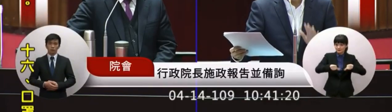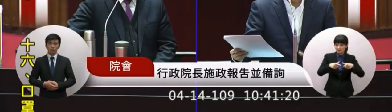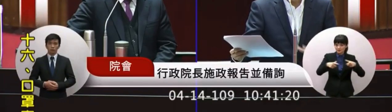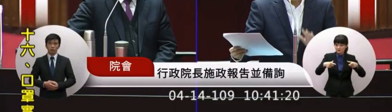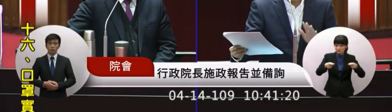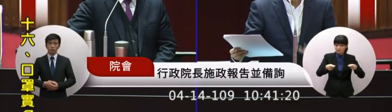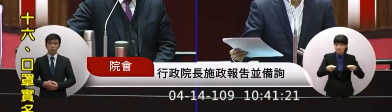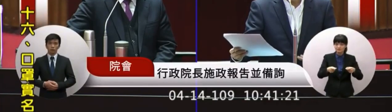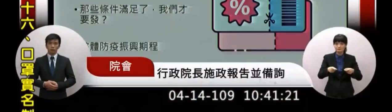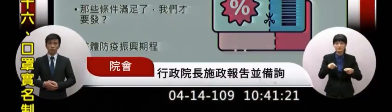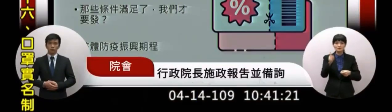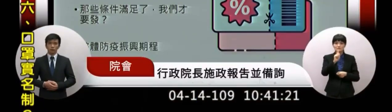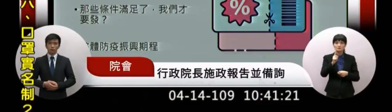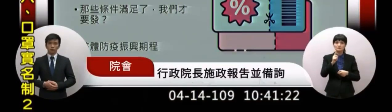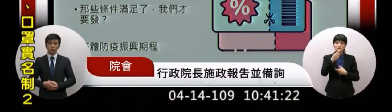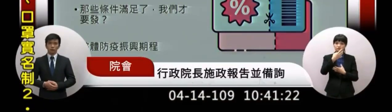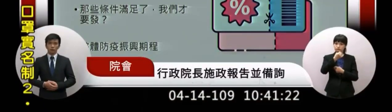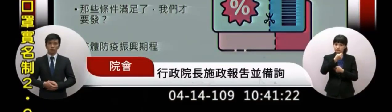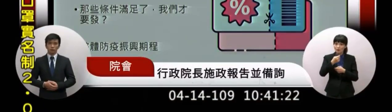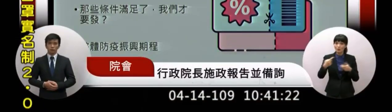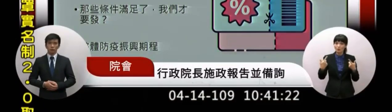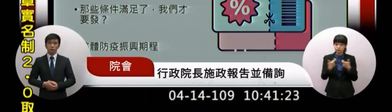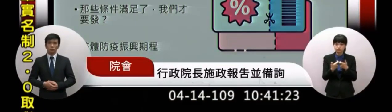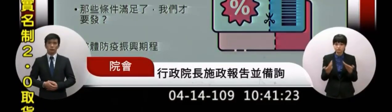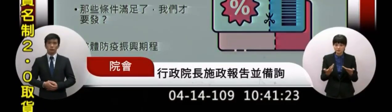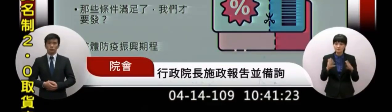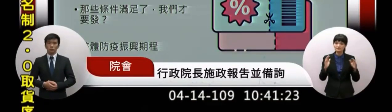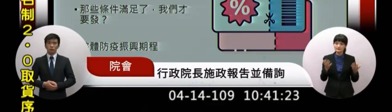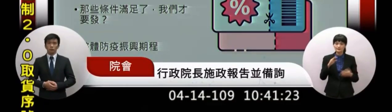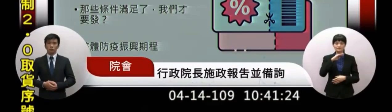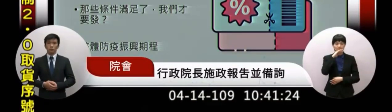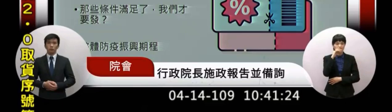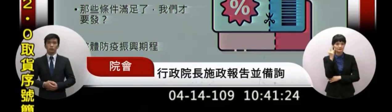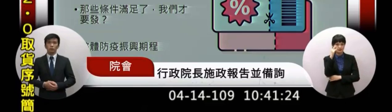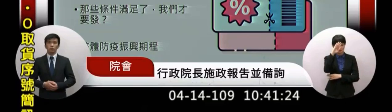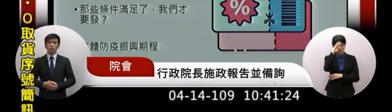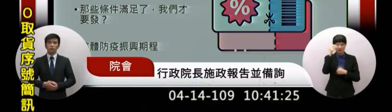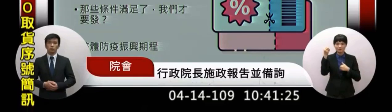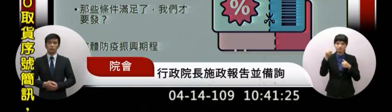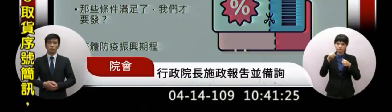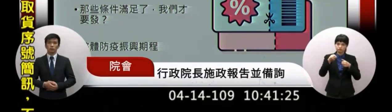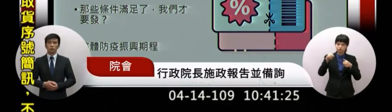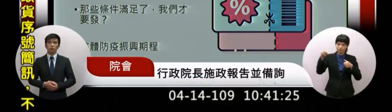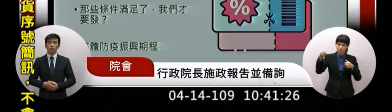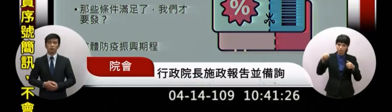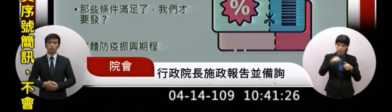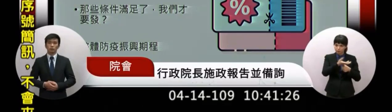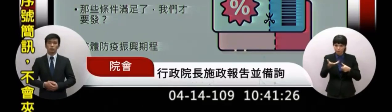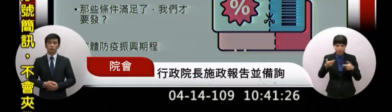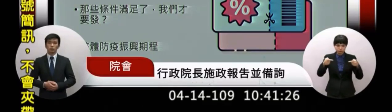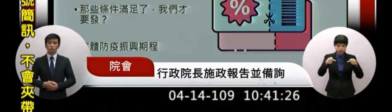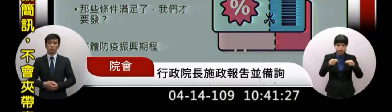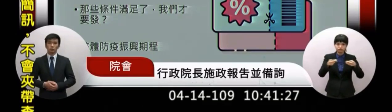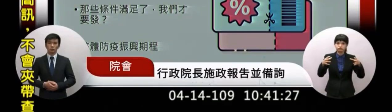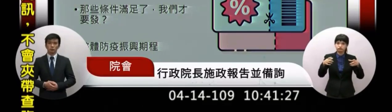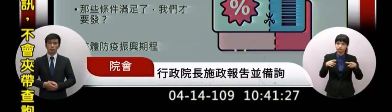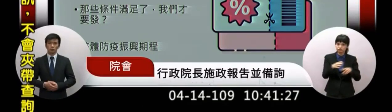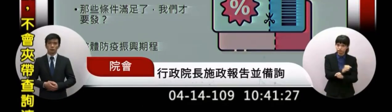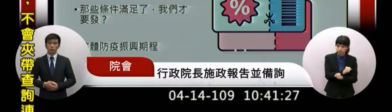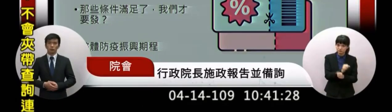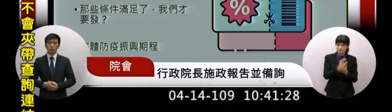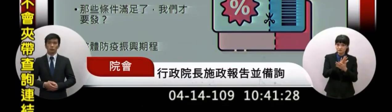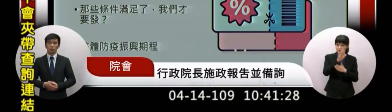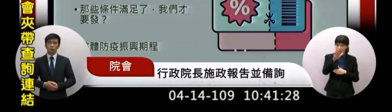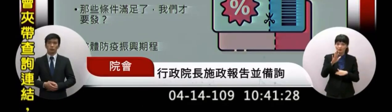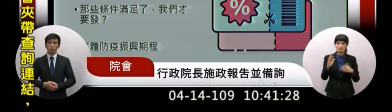该等疫情缓和之后，那预计半年到一年。那我跟院长请教就教的是，我们这